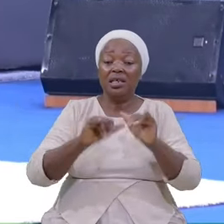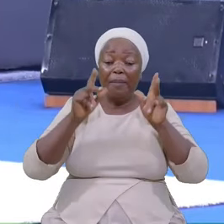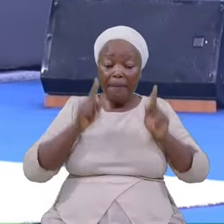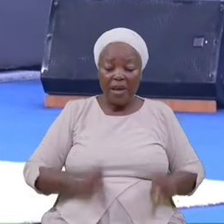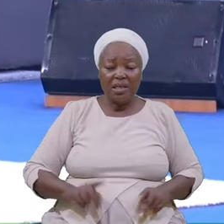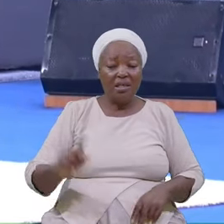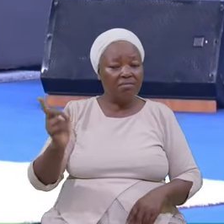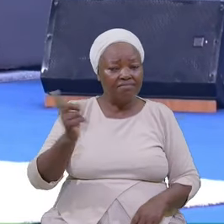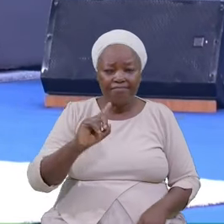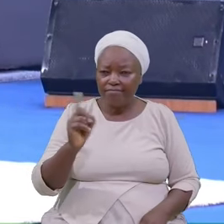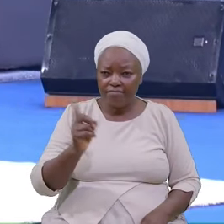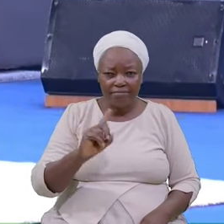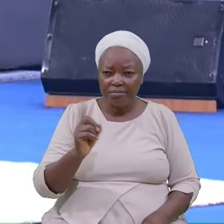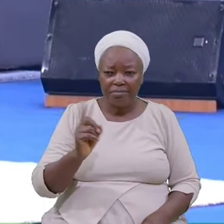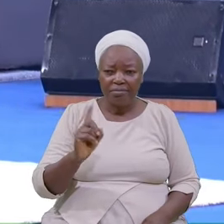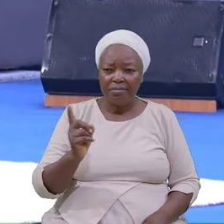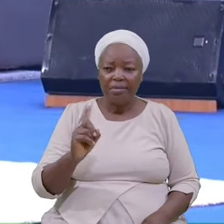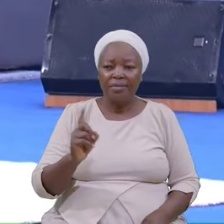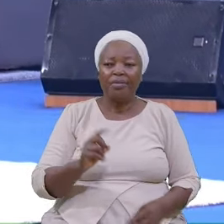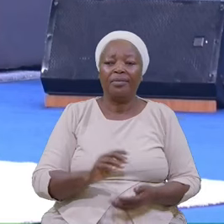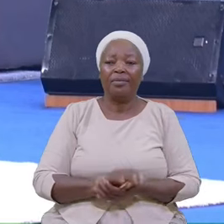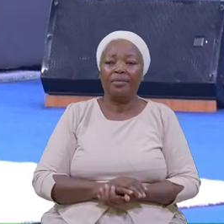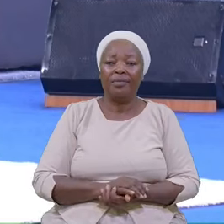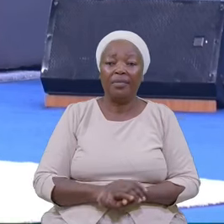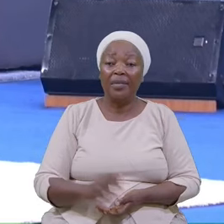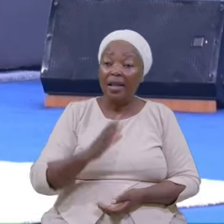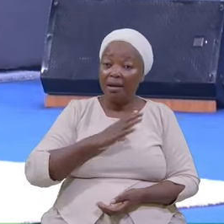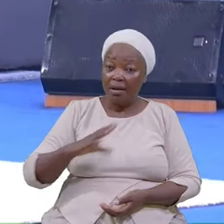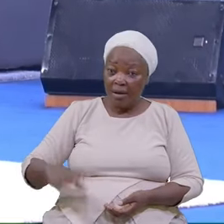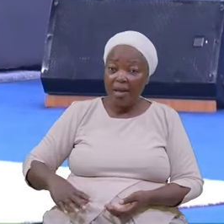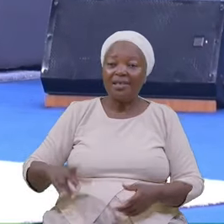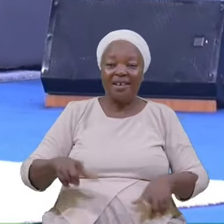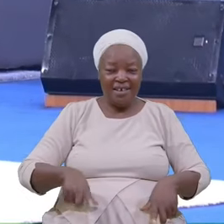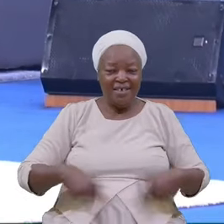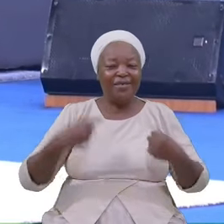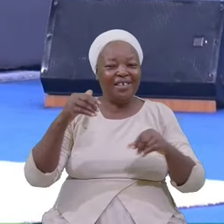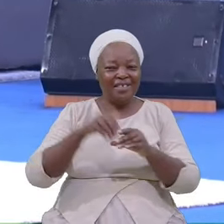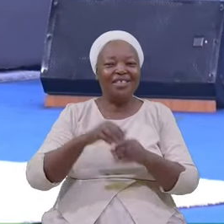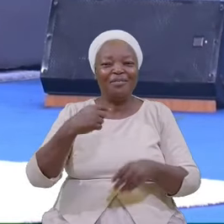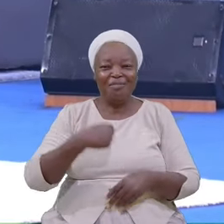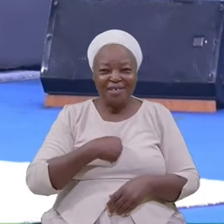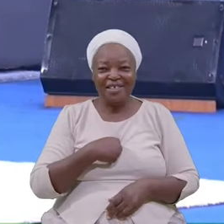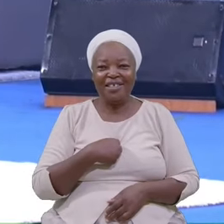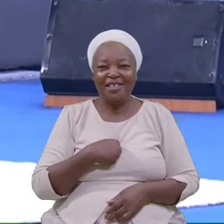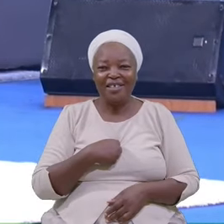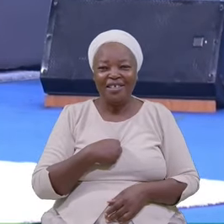Christ et les démons ne peuvent pas vivre dans une même personne. Christ vit en